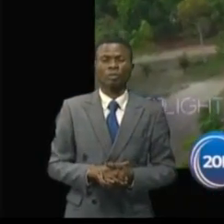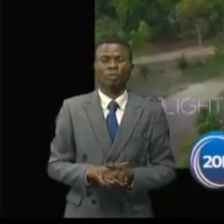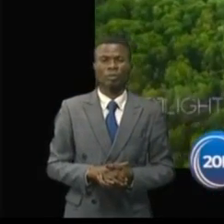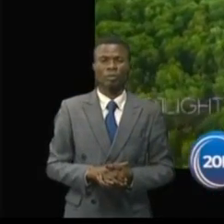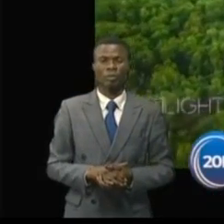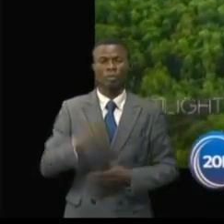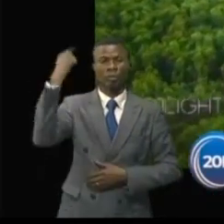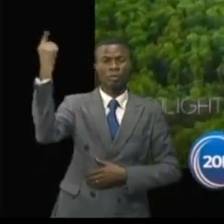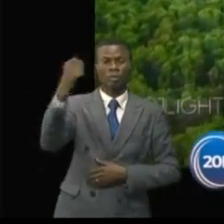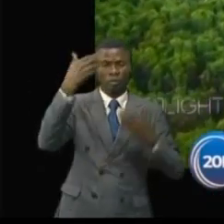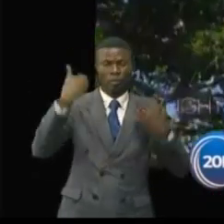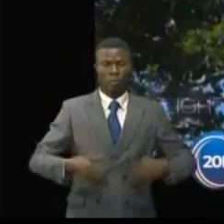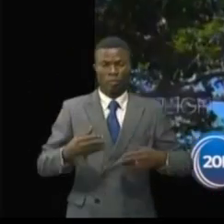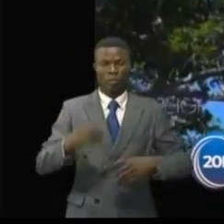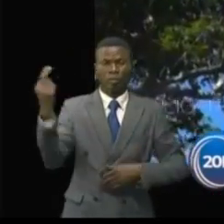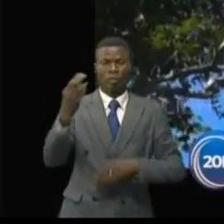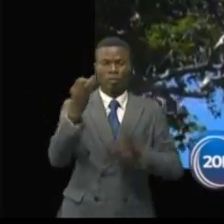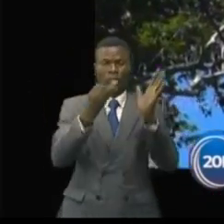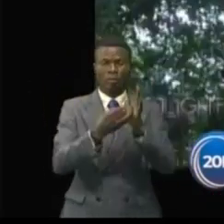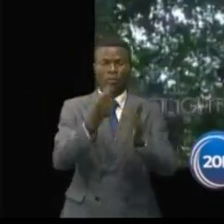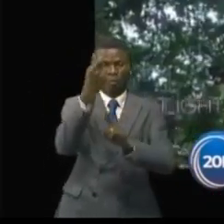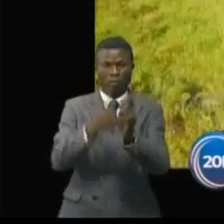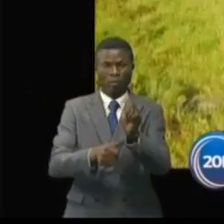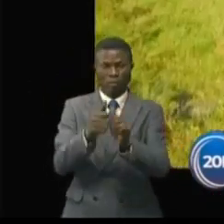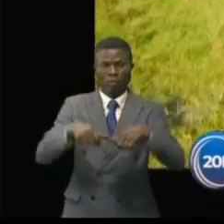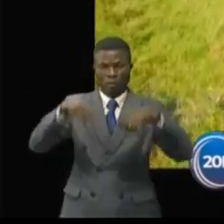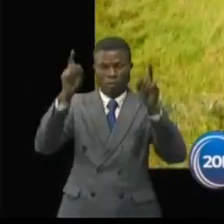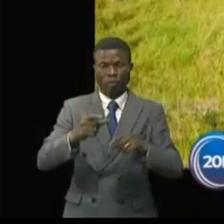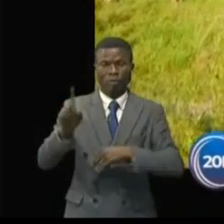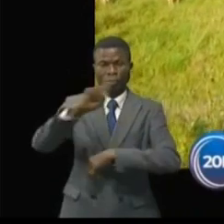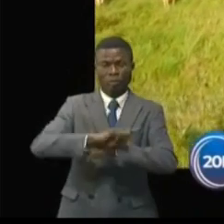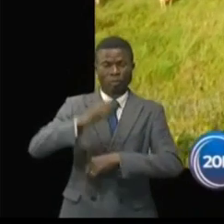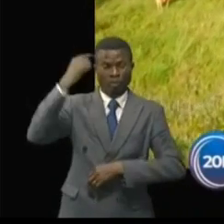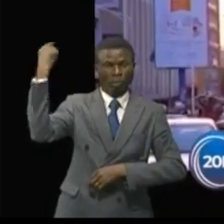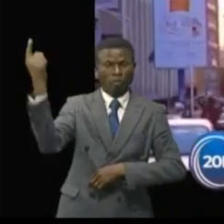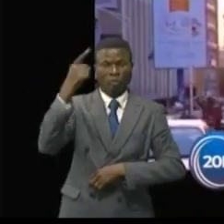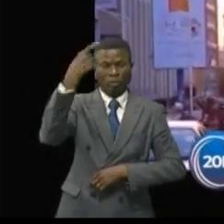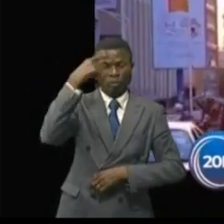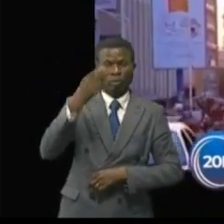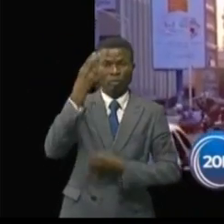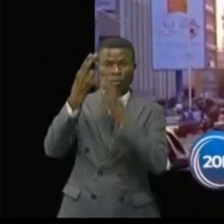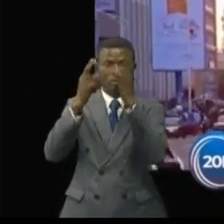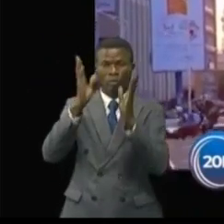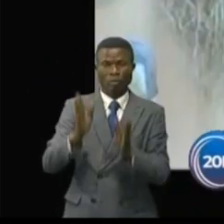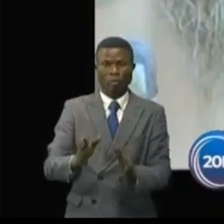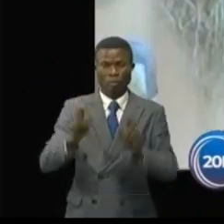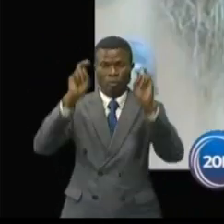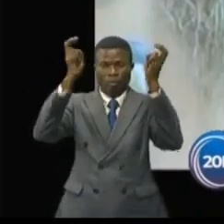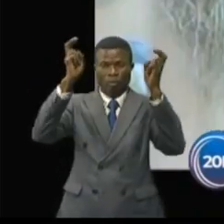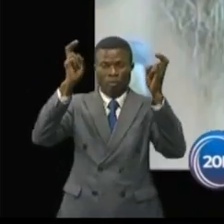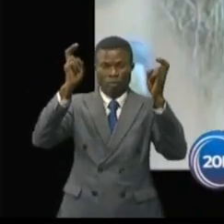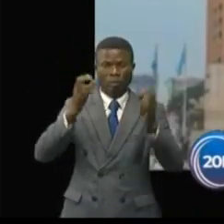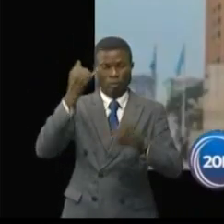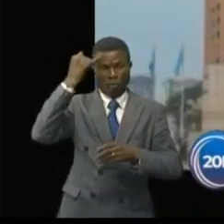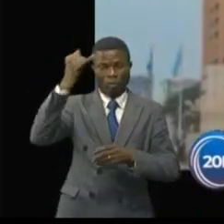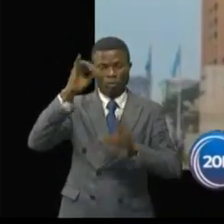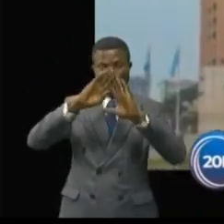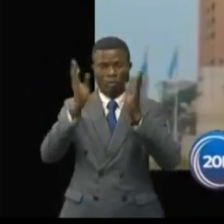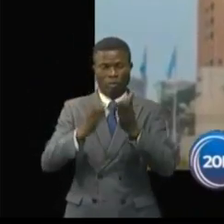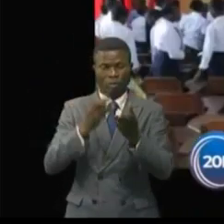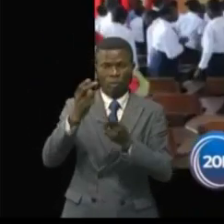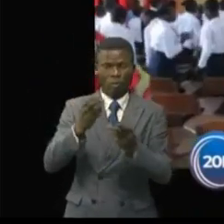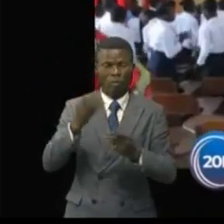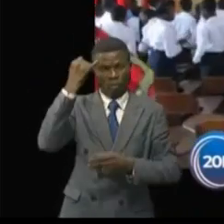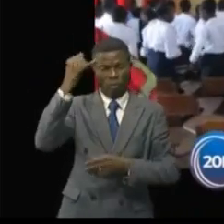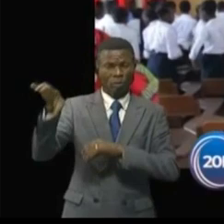monde célèbre le 27 septembre de chaque année la journée mondiale du tourisme. Cette année, placée sous le thème « Repenser les tourismes ». En marge de